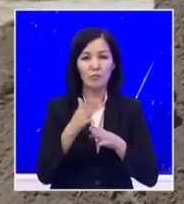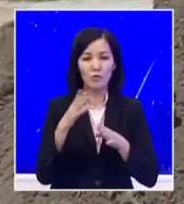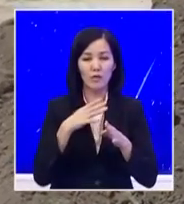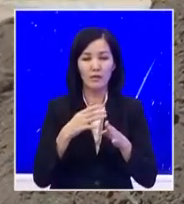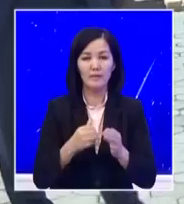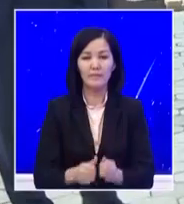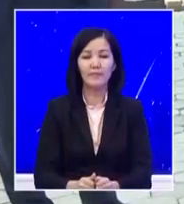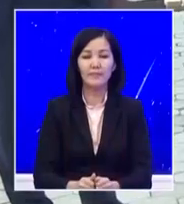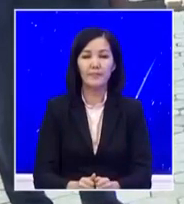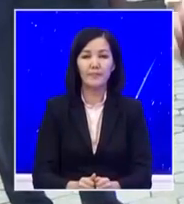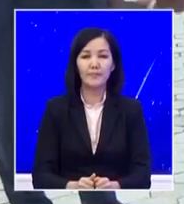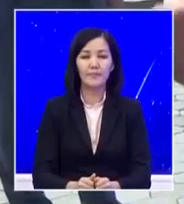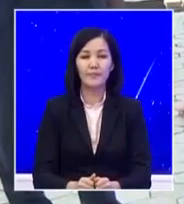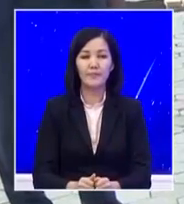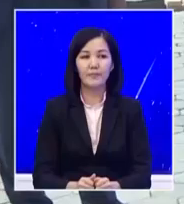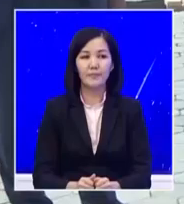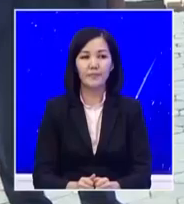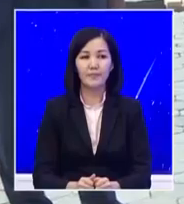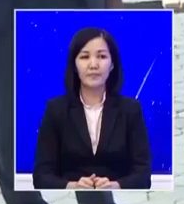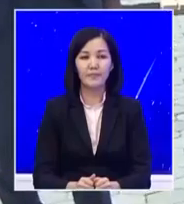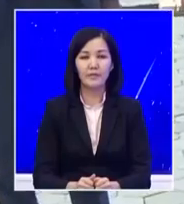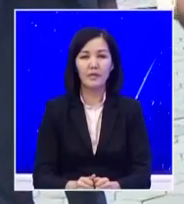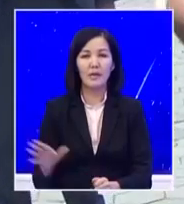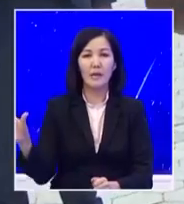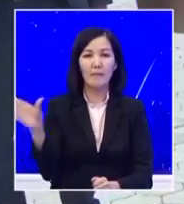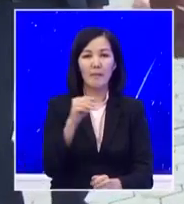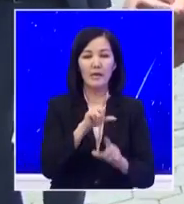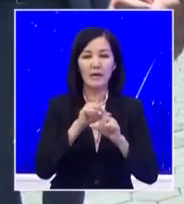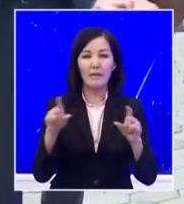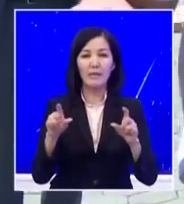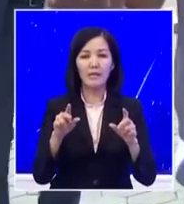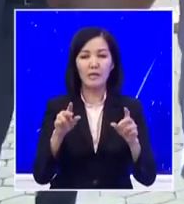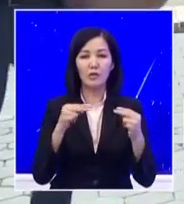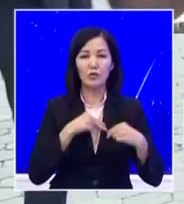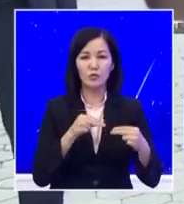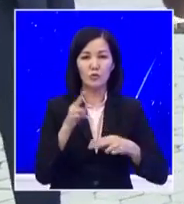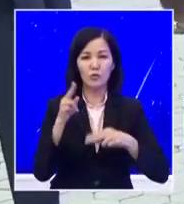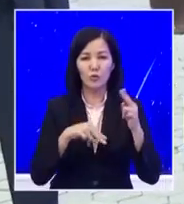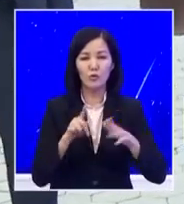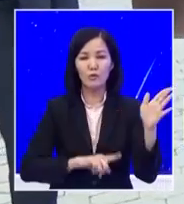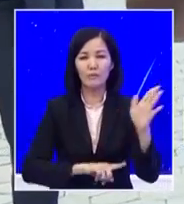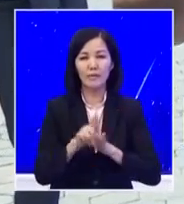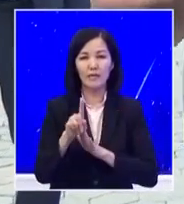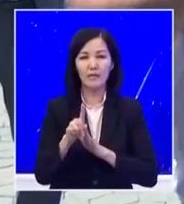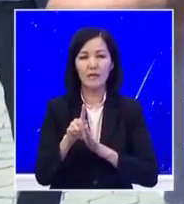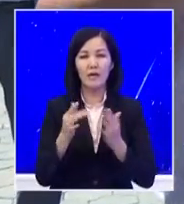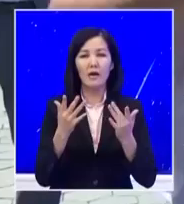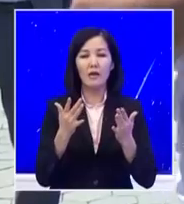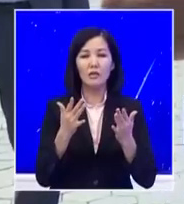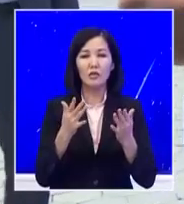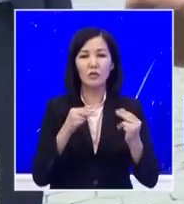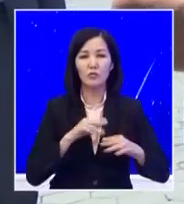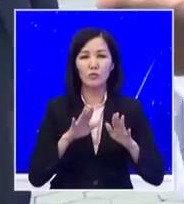қаржы бөлінген. Бұл жерде барлық объектілерде жұмыстар басталды. Қанша жұмыс орны ашылды?